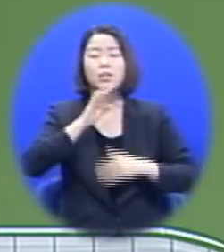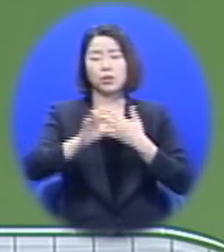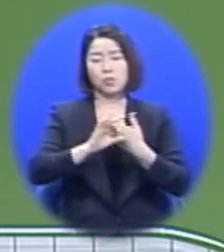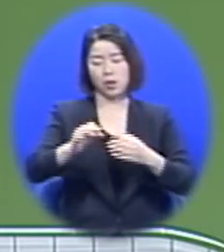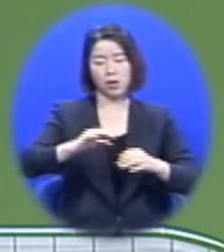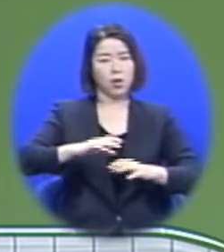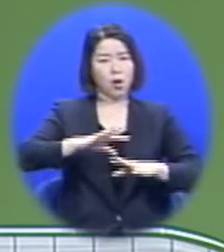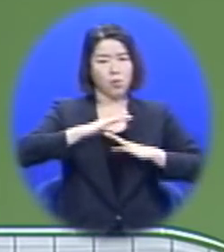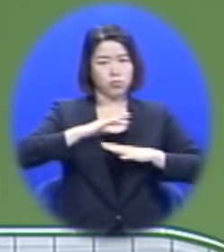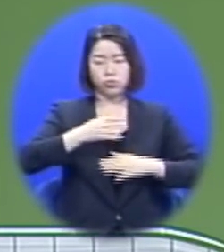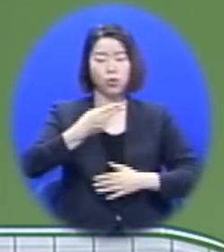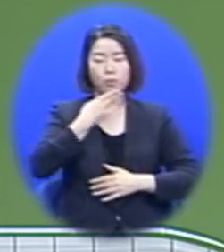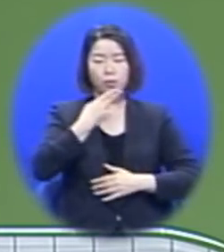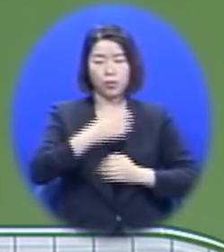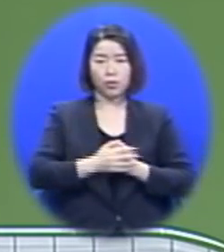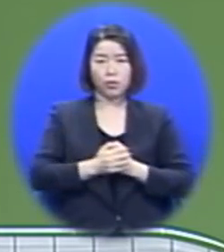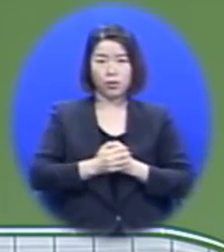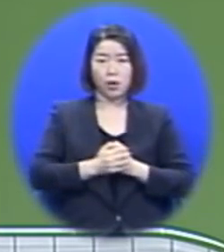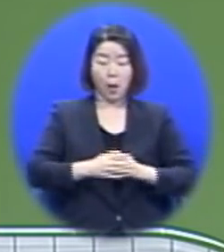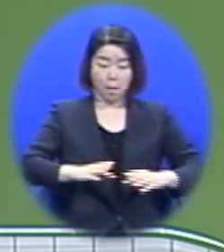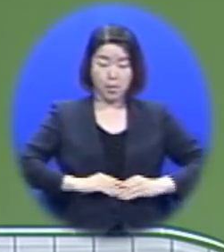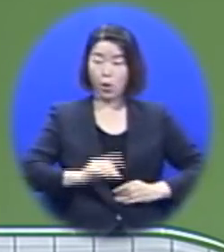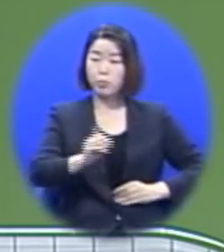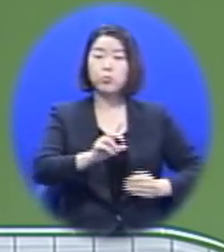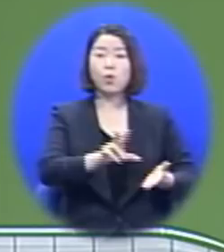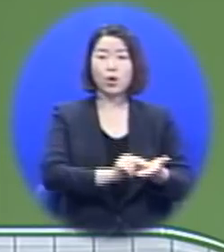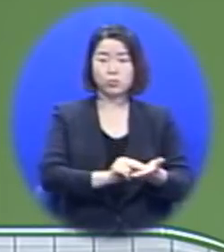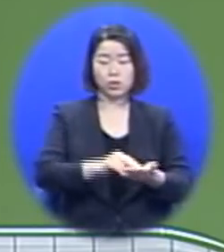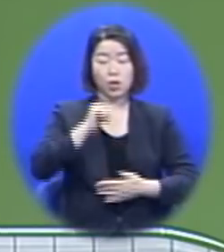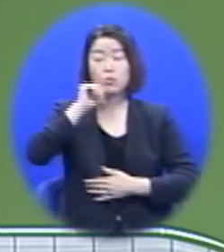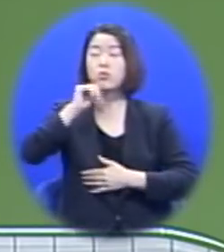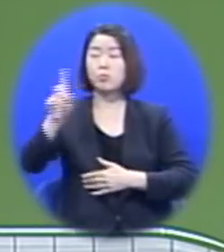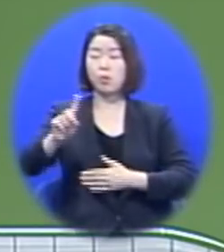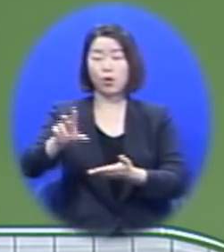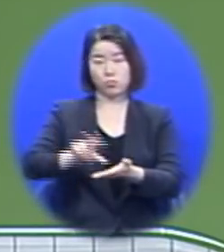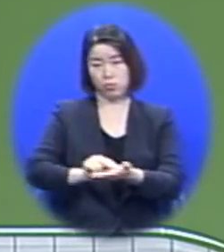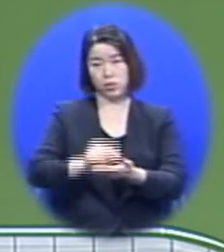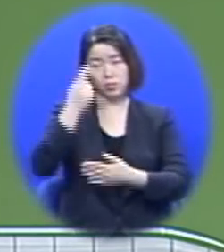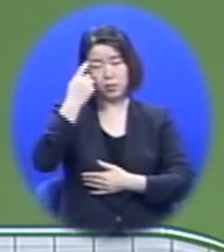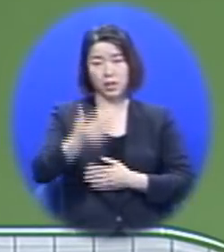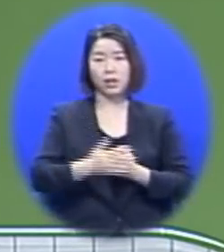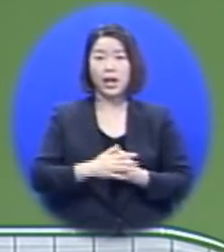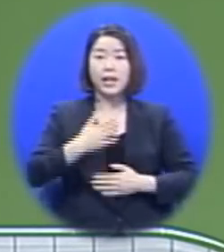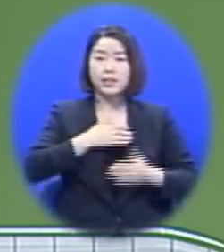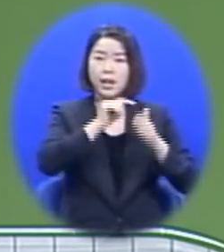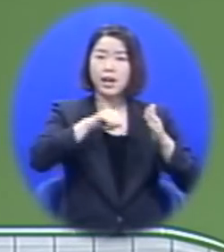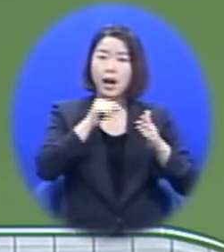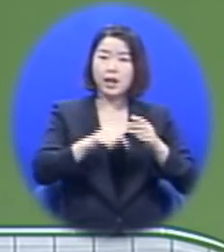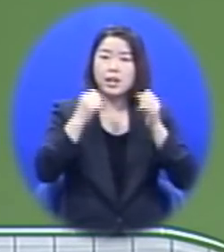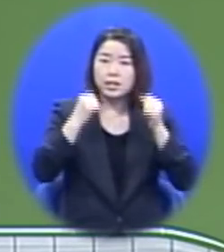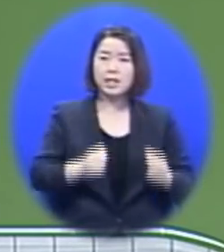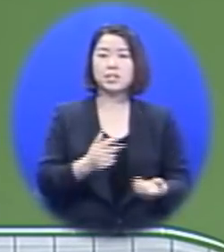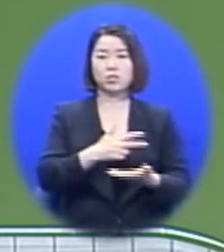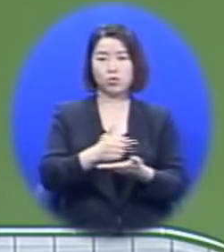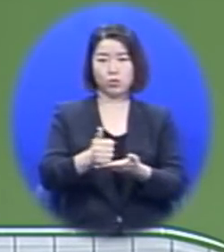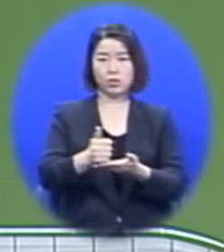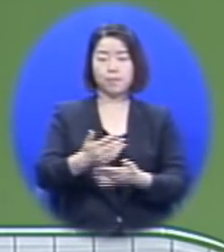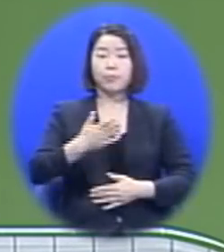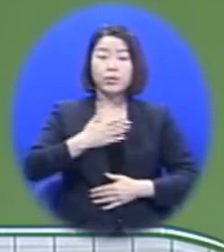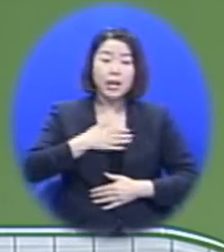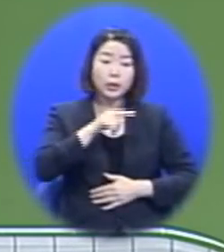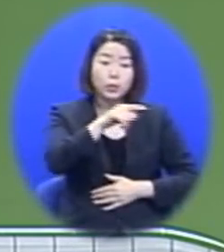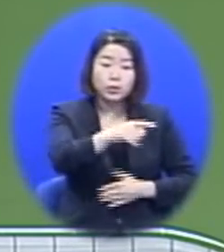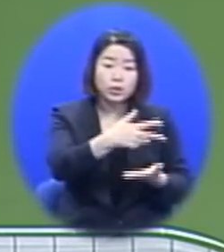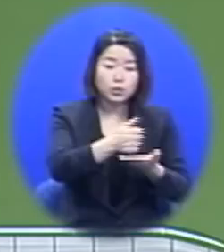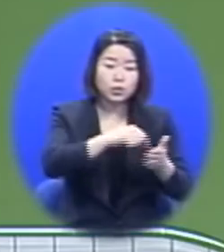없습니다. 배고픈 게 뭐가 문제예요? 궁핍이 뭐가 문제예요? 내 안에 계신 주님, 나도 그